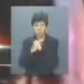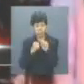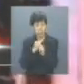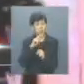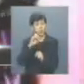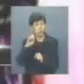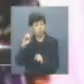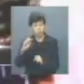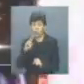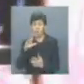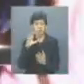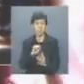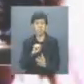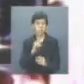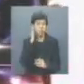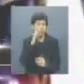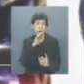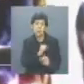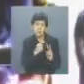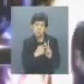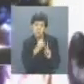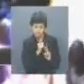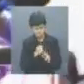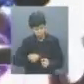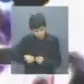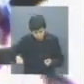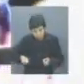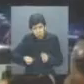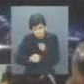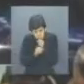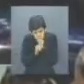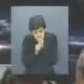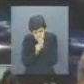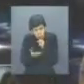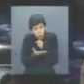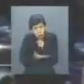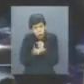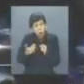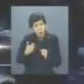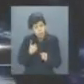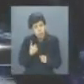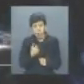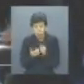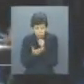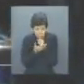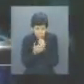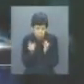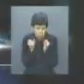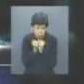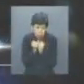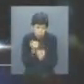วิทนีย์ถูกจับพร้อมสามีเนื่องจากในกระเป๋าของเธอมีกัญชาซุกซ่อนอยู่ต่อมาเธอติดยาอย่างหนักชีวิตของ